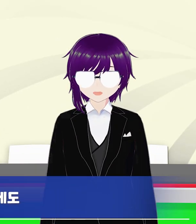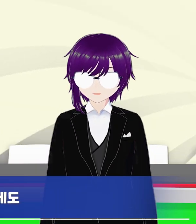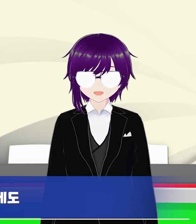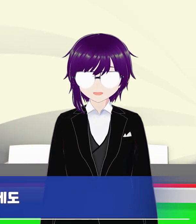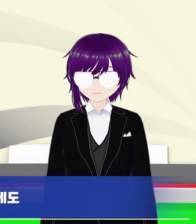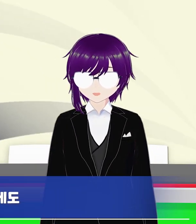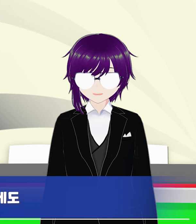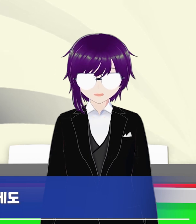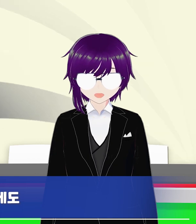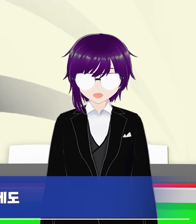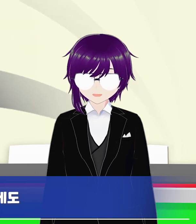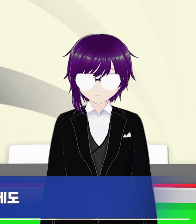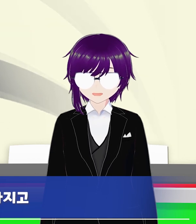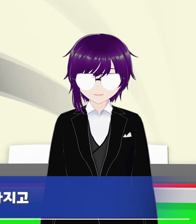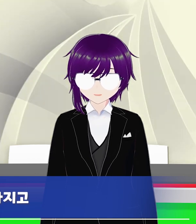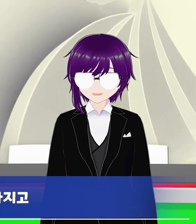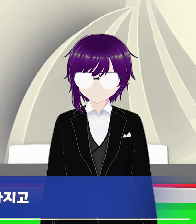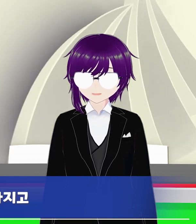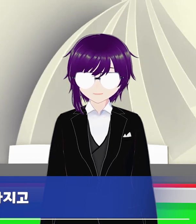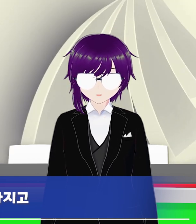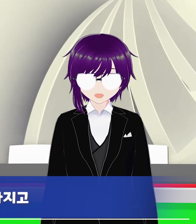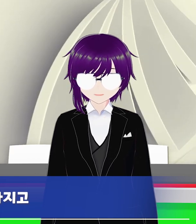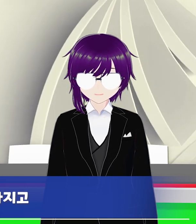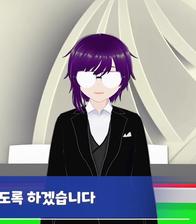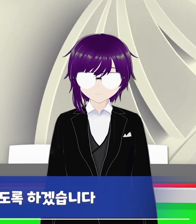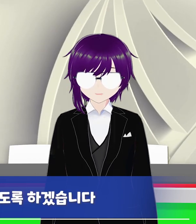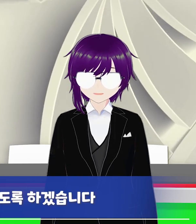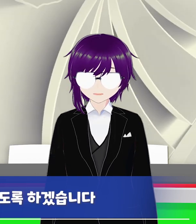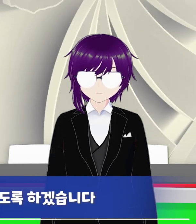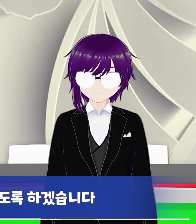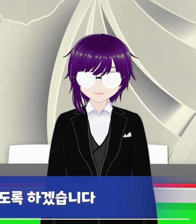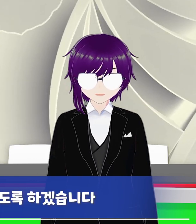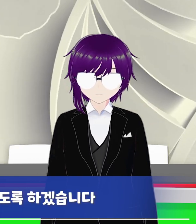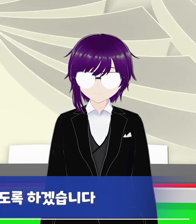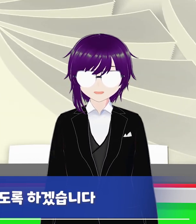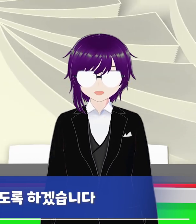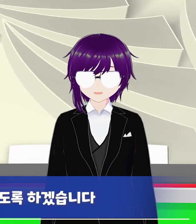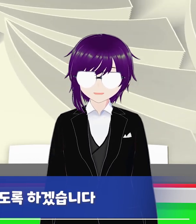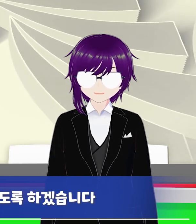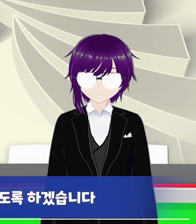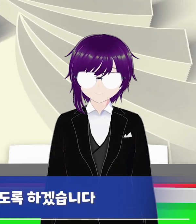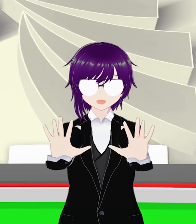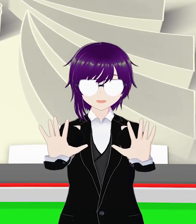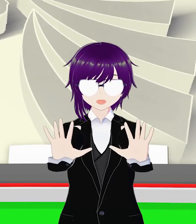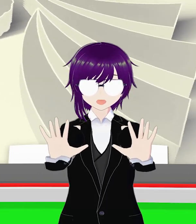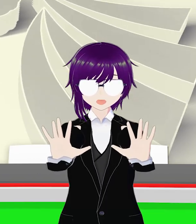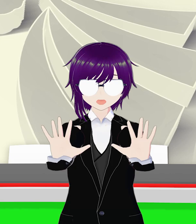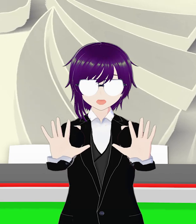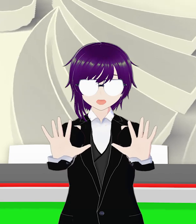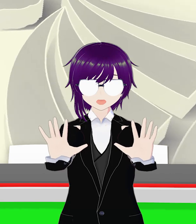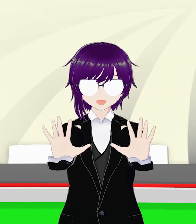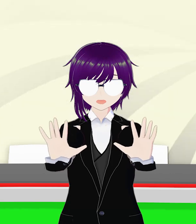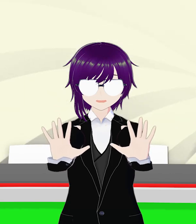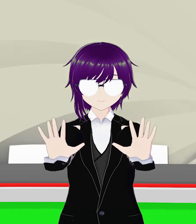브이록스. 그럼 다음 이 시간에도 다양한 소식들을 가지고 여러분들을 찾아뵙도록 하겠습니다. 안녕!